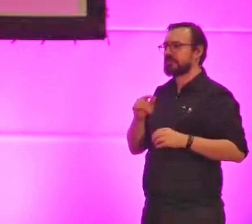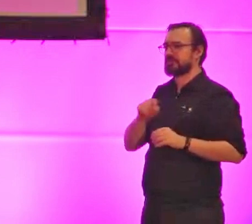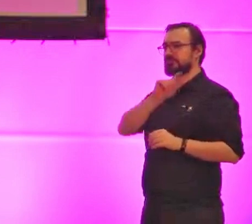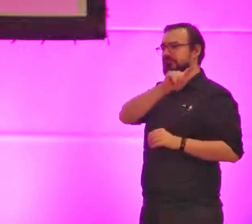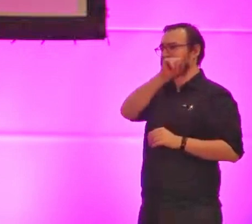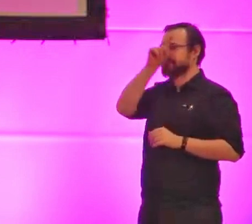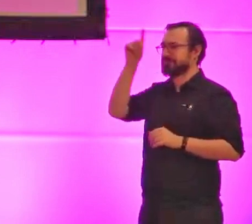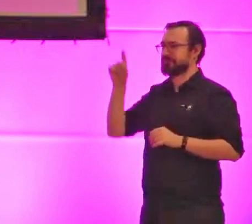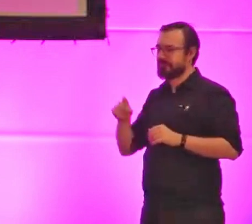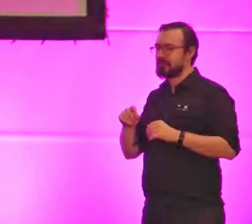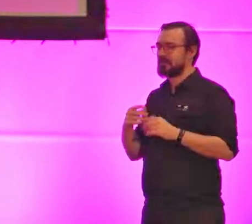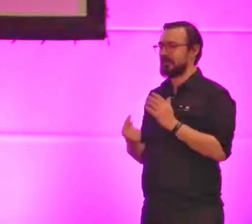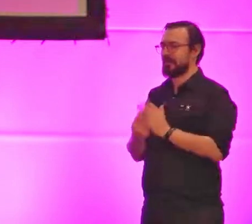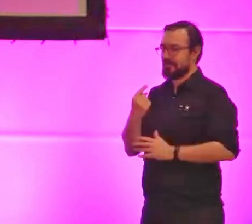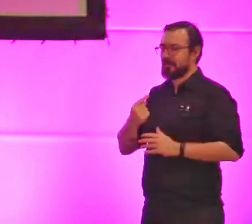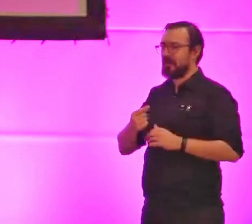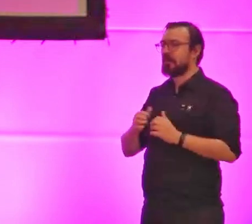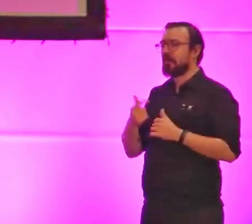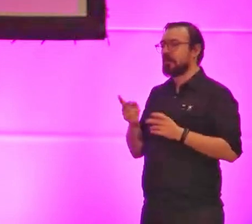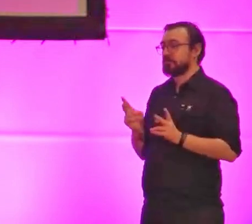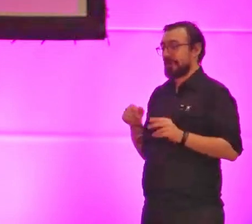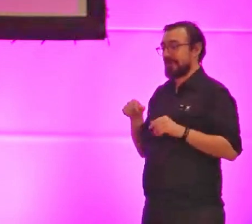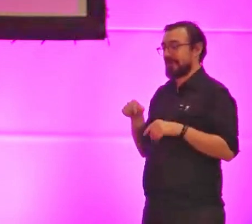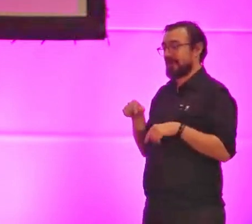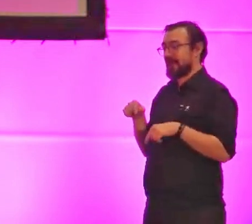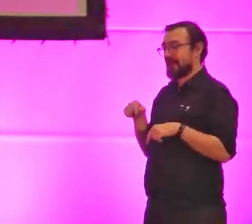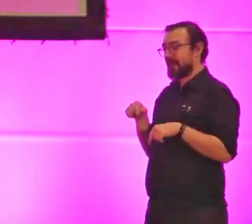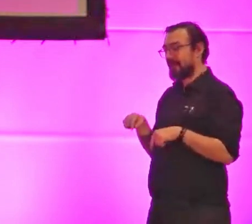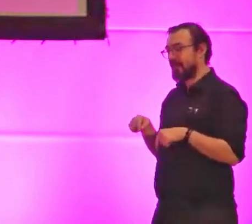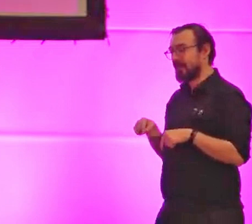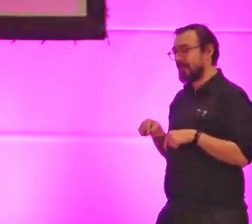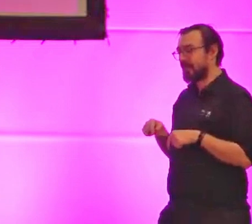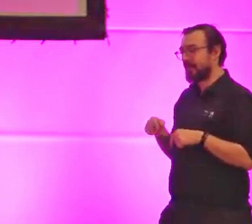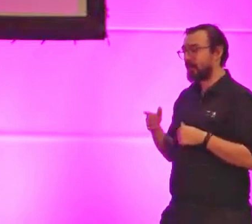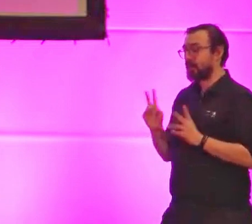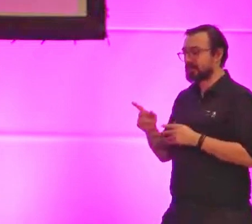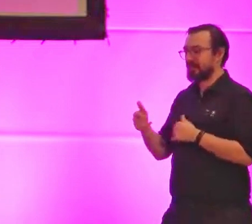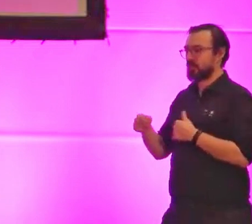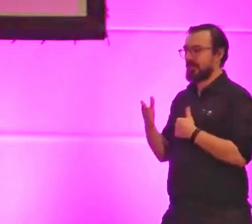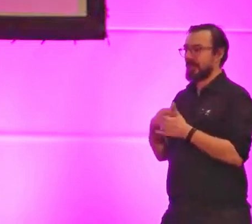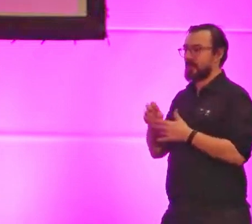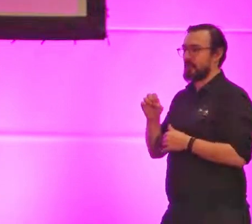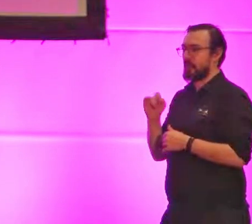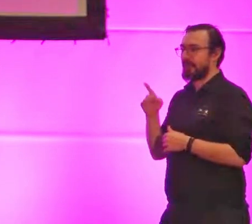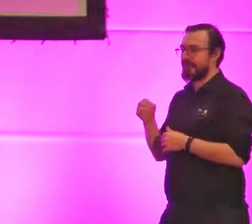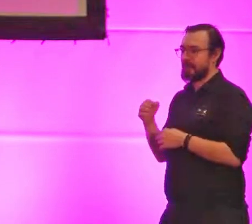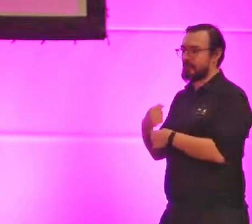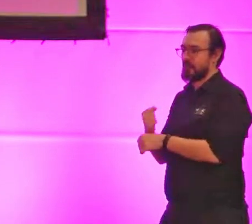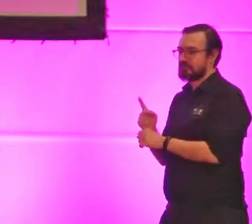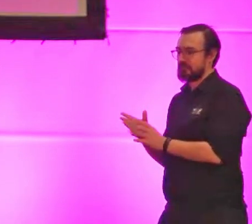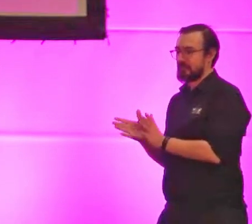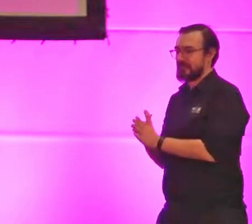tribunalerna. Och att det dessutom handlar om ett oljebolags eventuella